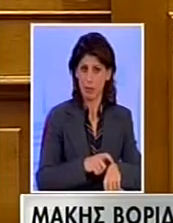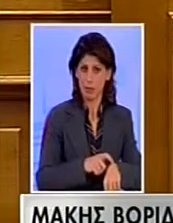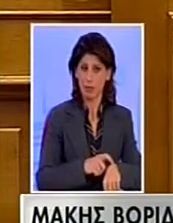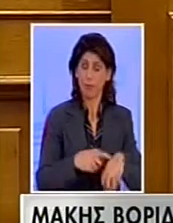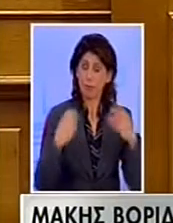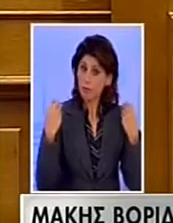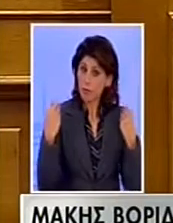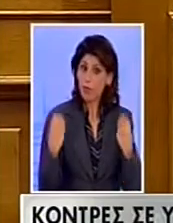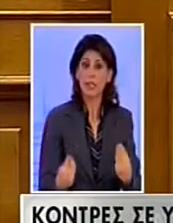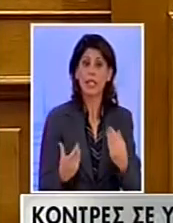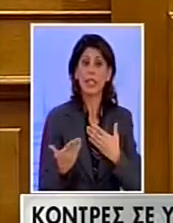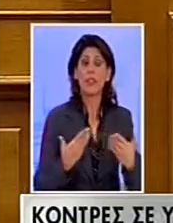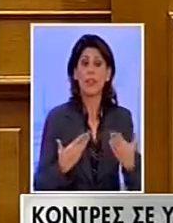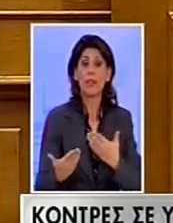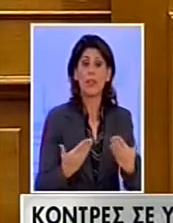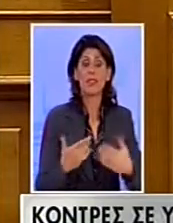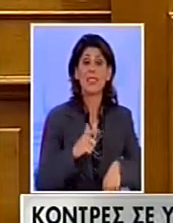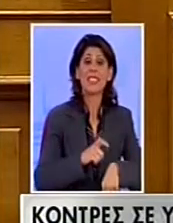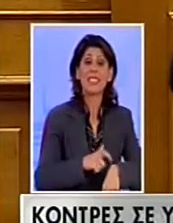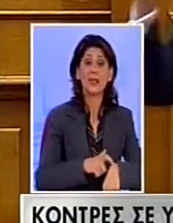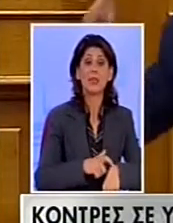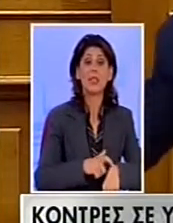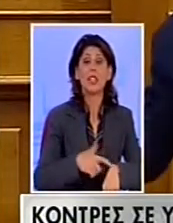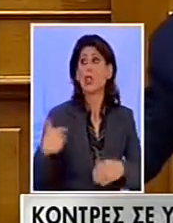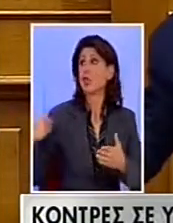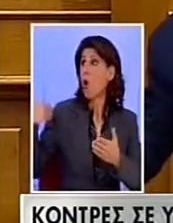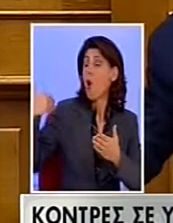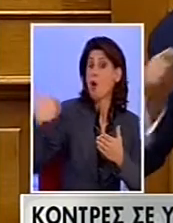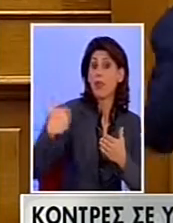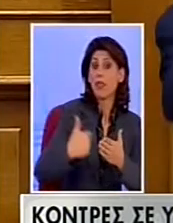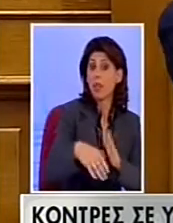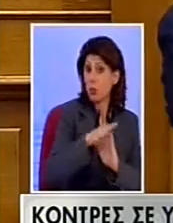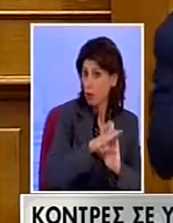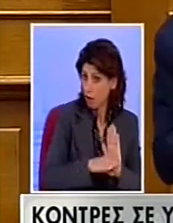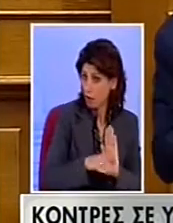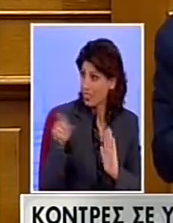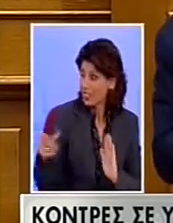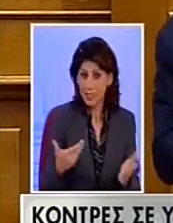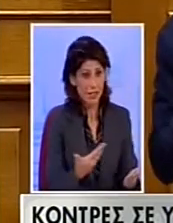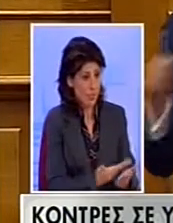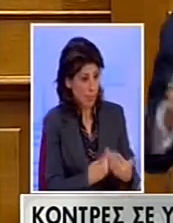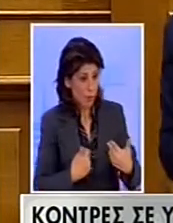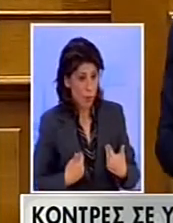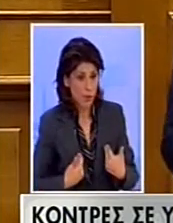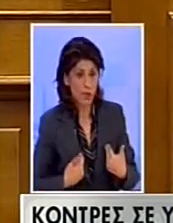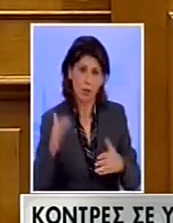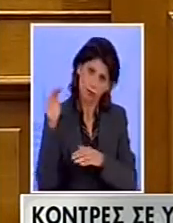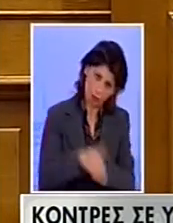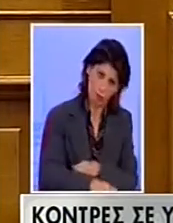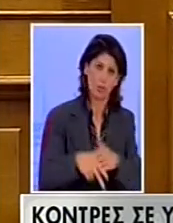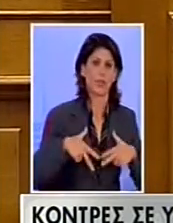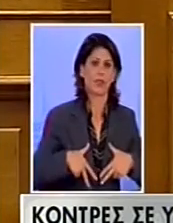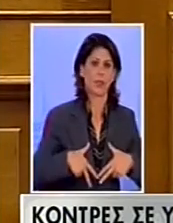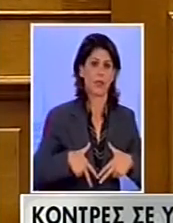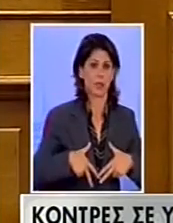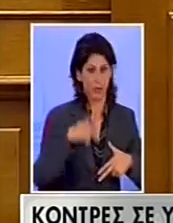την καλύτερη διαπραγματευτική στιγμή σε όλη τη διάρκεια του προγράμματος, εσείς ζητάτε από εμάς να ρίξουμε την κυβέρνηση. Δεν